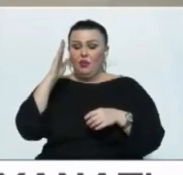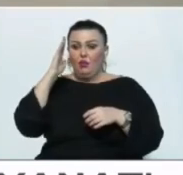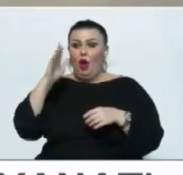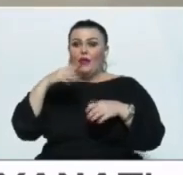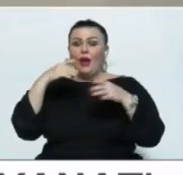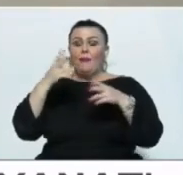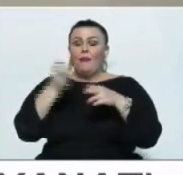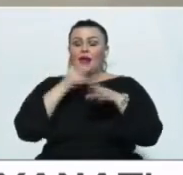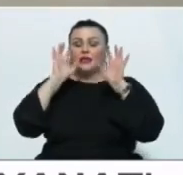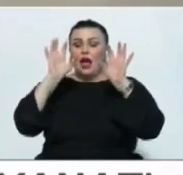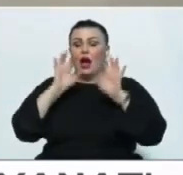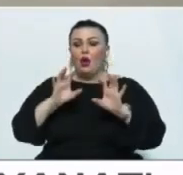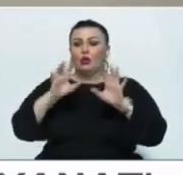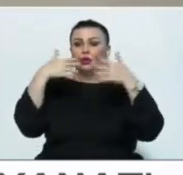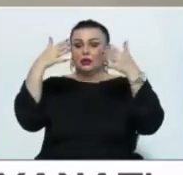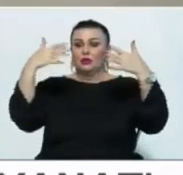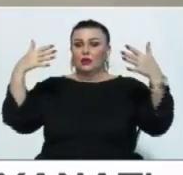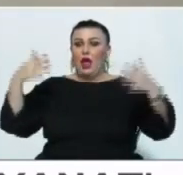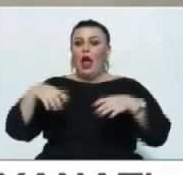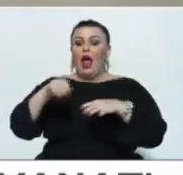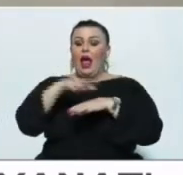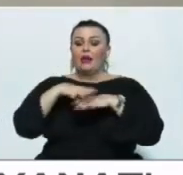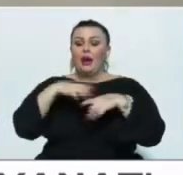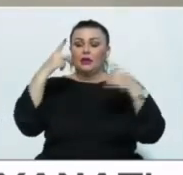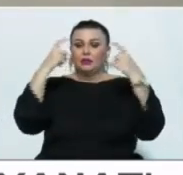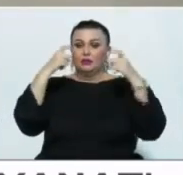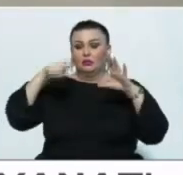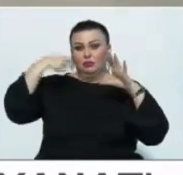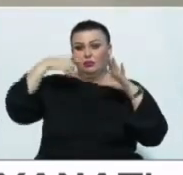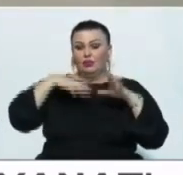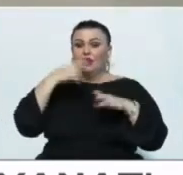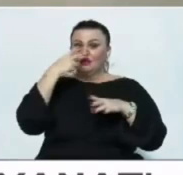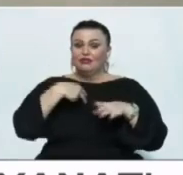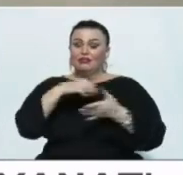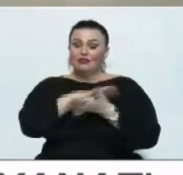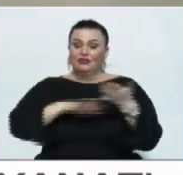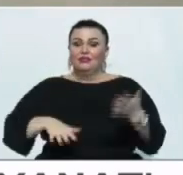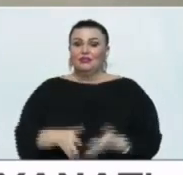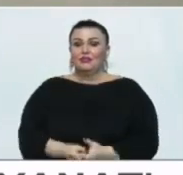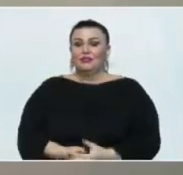edilməsi ilə bağlı erməni mediasında yayılan məlumatlar idi. Siz isə realizmə mənə qalın.